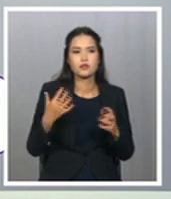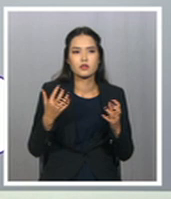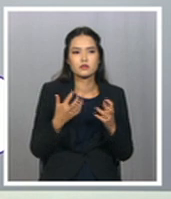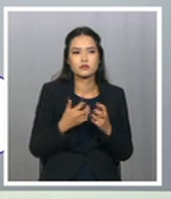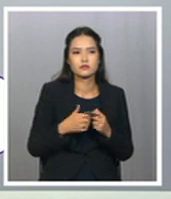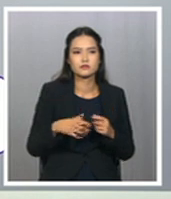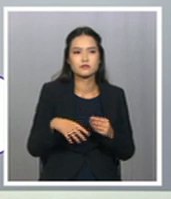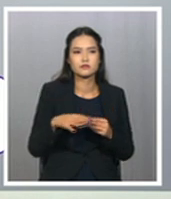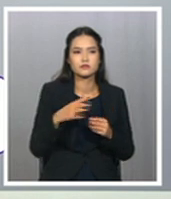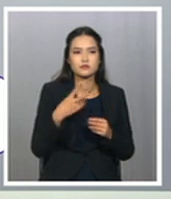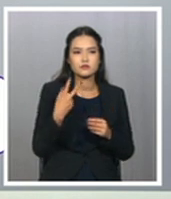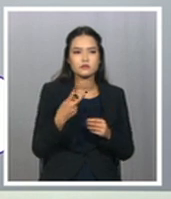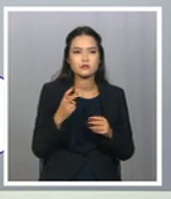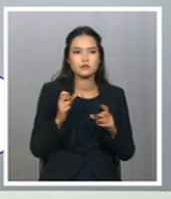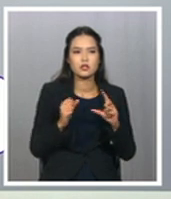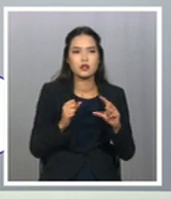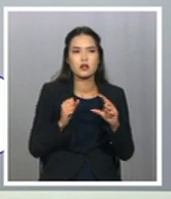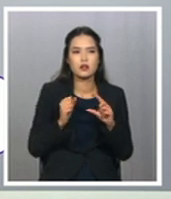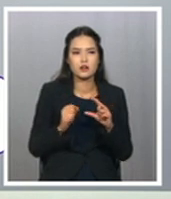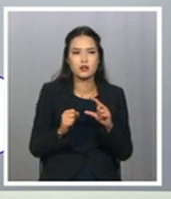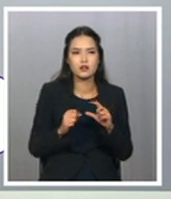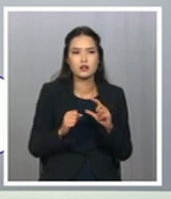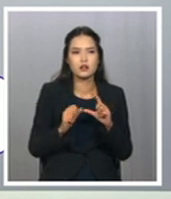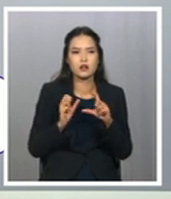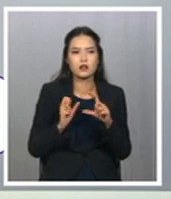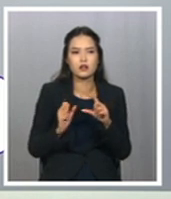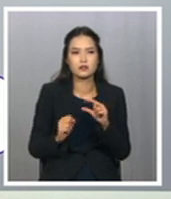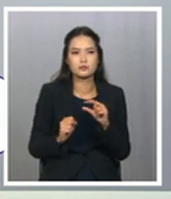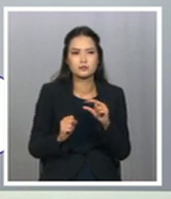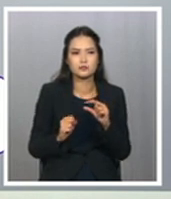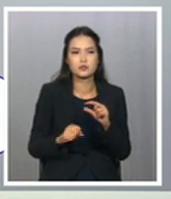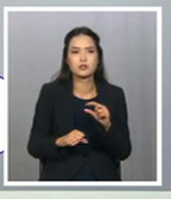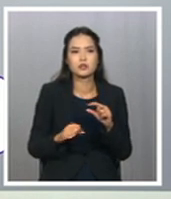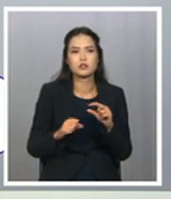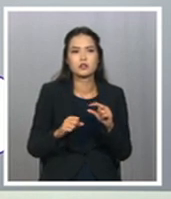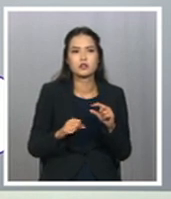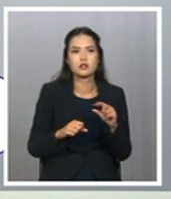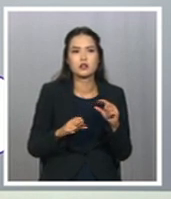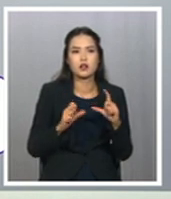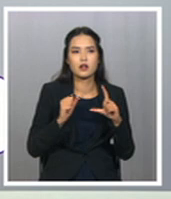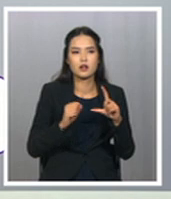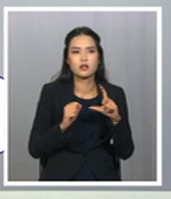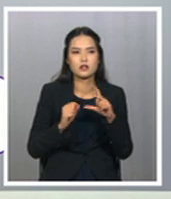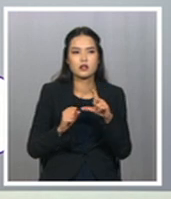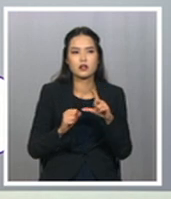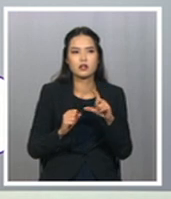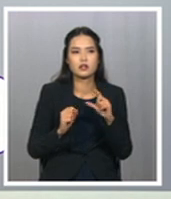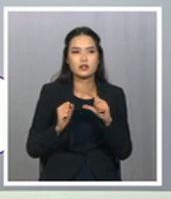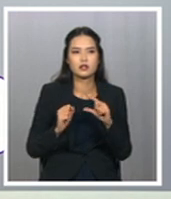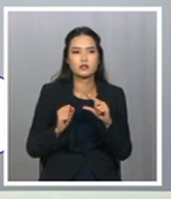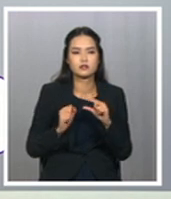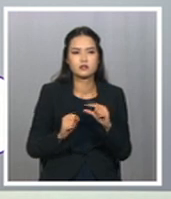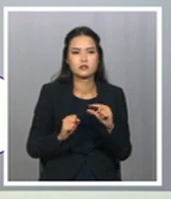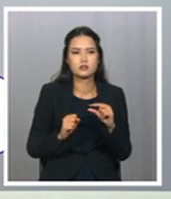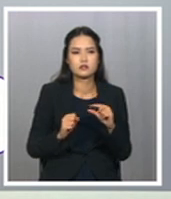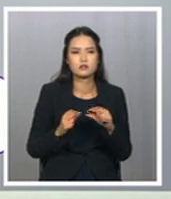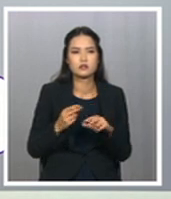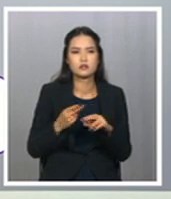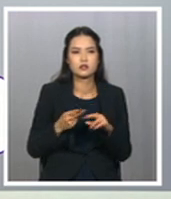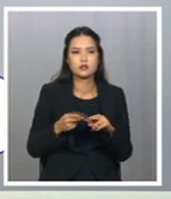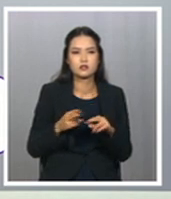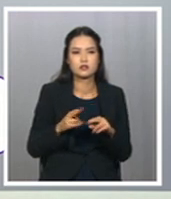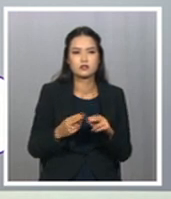екі үлкен А және де бір үлкен А мен кіші А, үлкен А, үлкен А және де үлкен А, кіші А